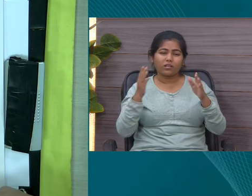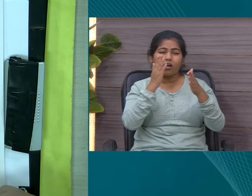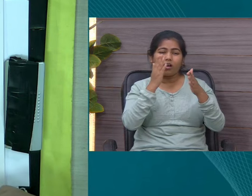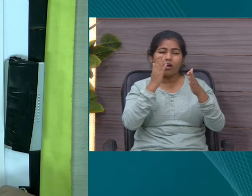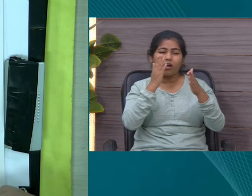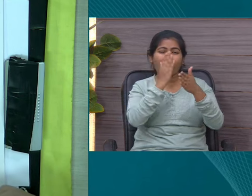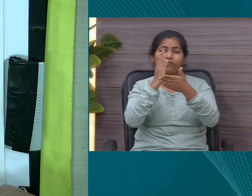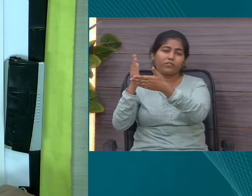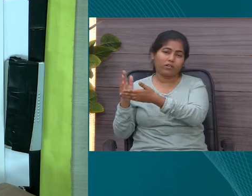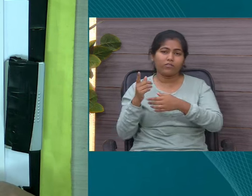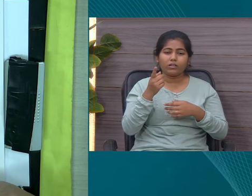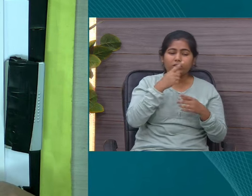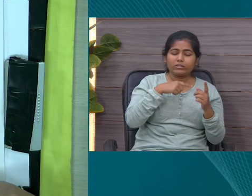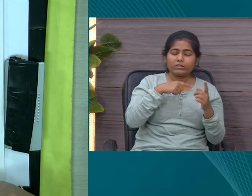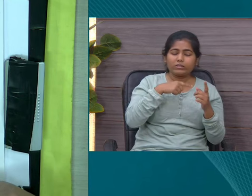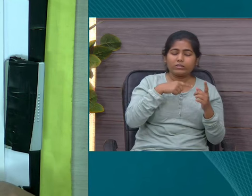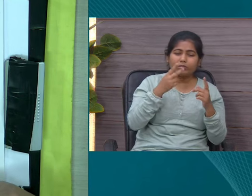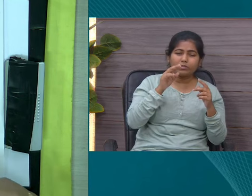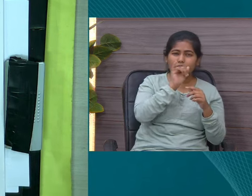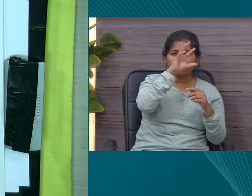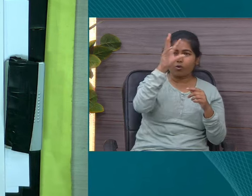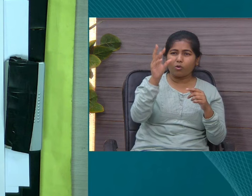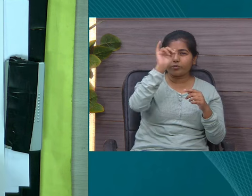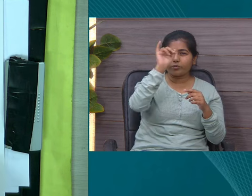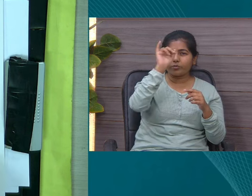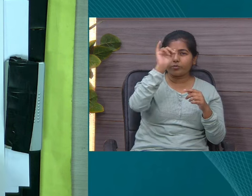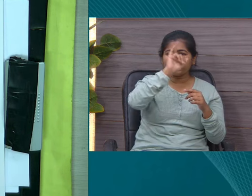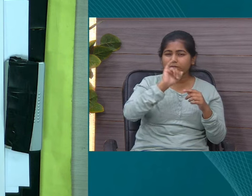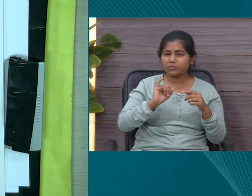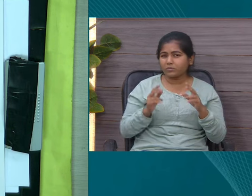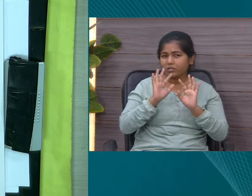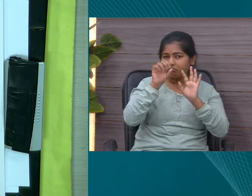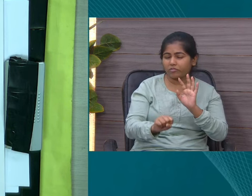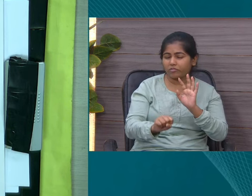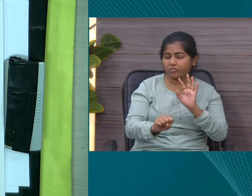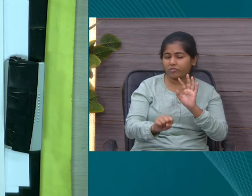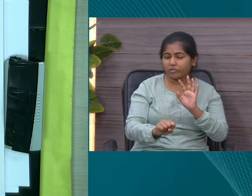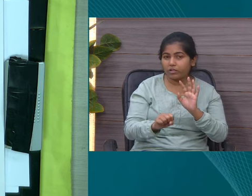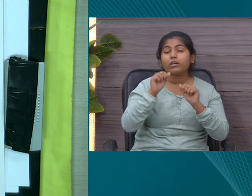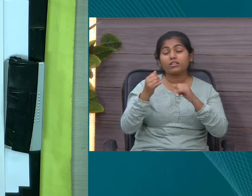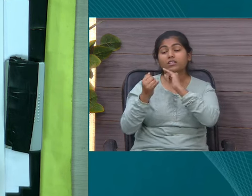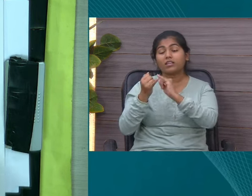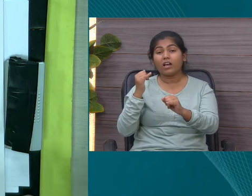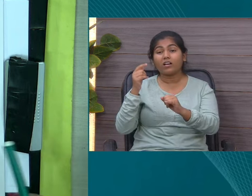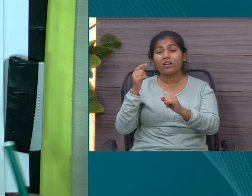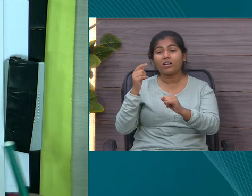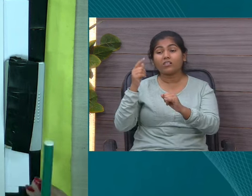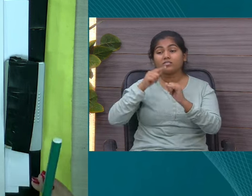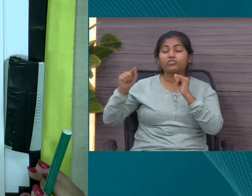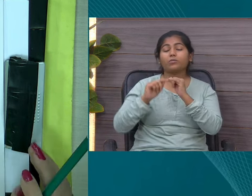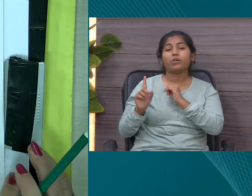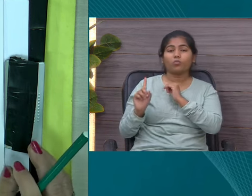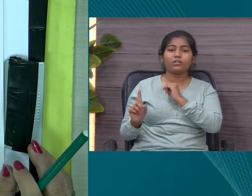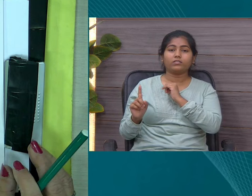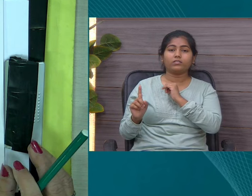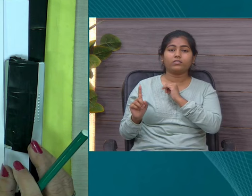कुछ सिमिलैरिटी देख पा रहे हैं सर? 1 जो डायगोनली आ रहा है सब में 1 है, यानी सबके आखिरी शेल में, यानी वैलेंस शेल में 1 है, यानी